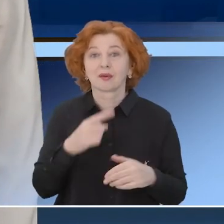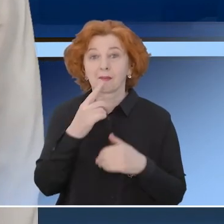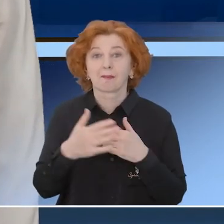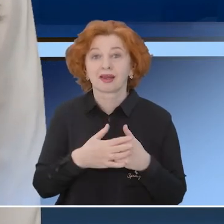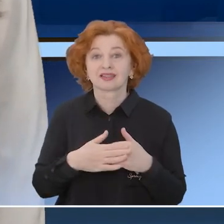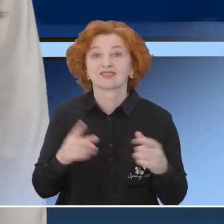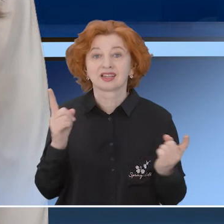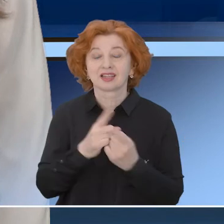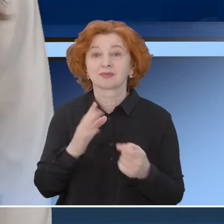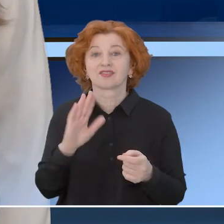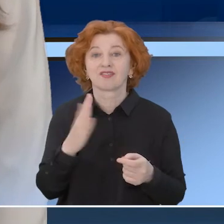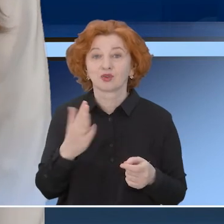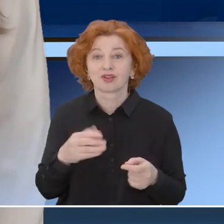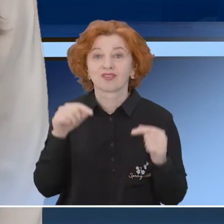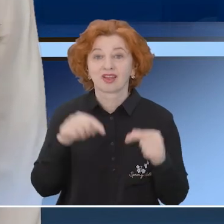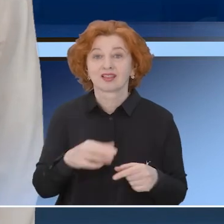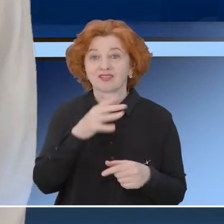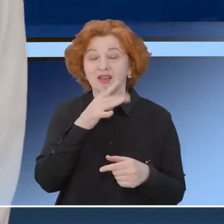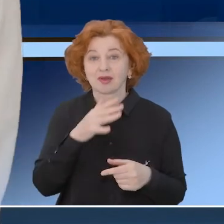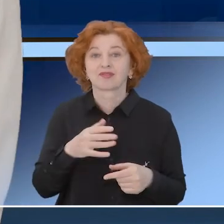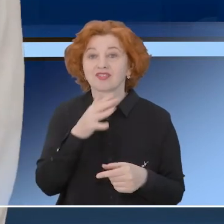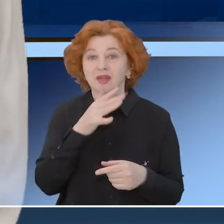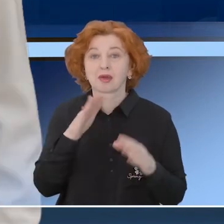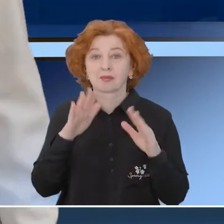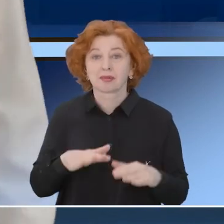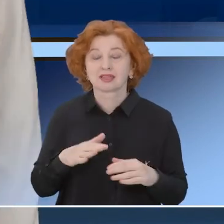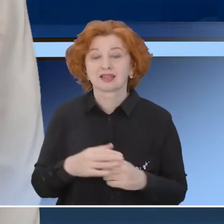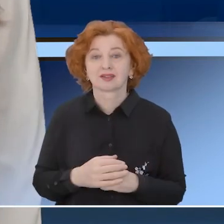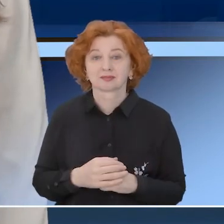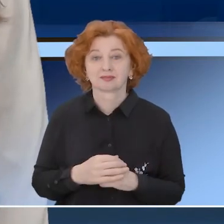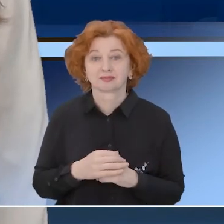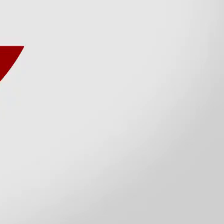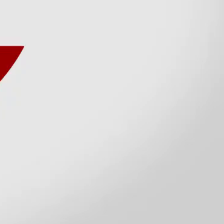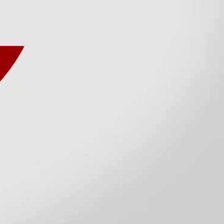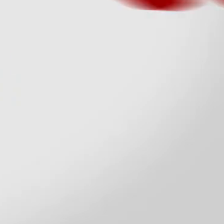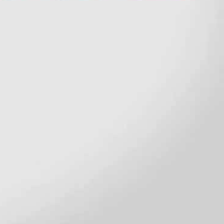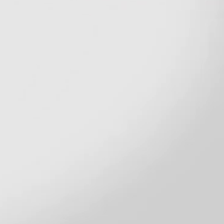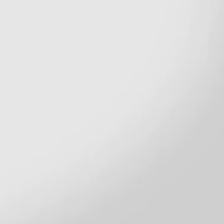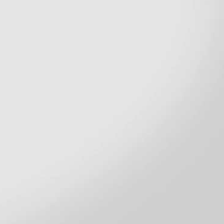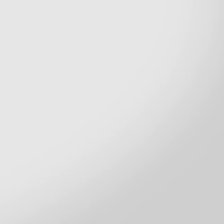близких. Встретимся во вторник на этом же месте, в это же время. Время местное.